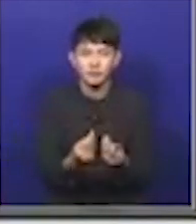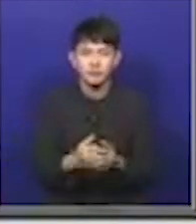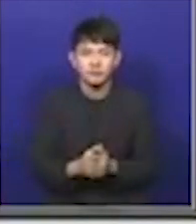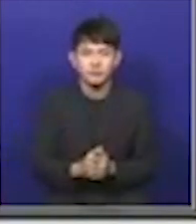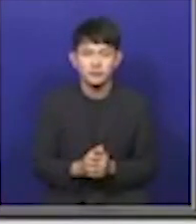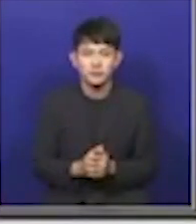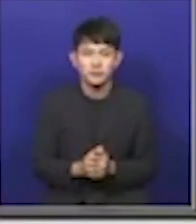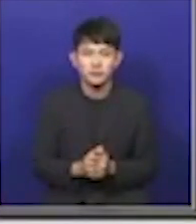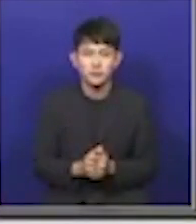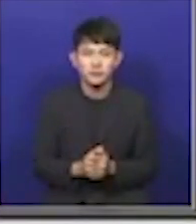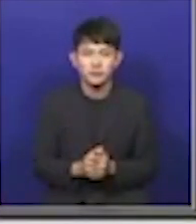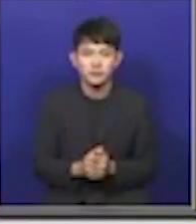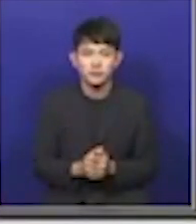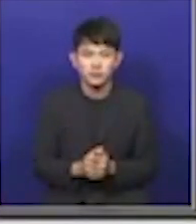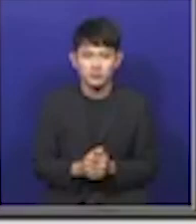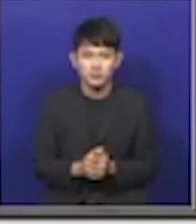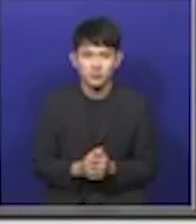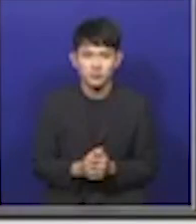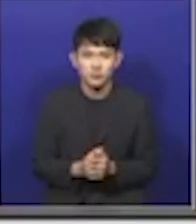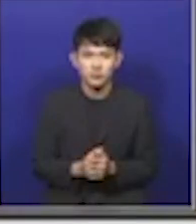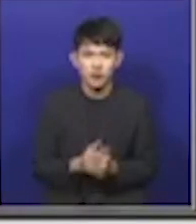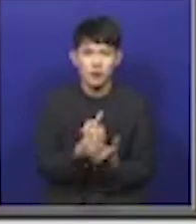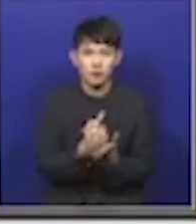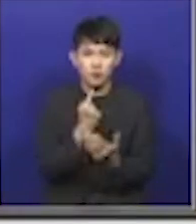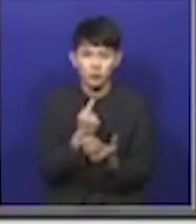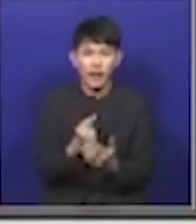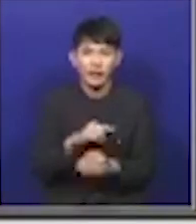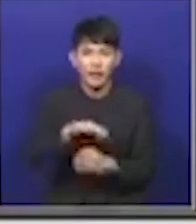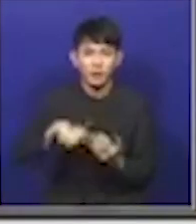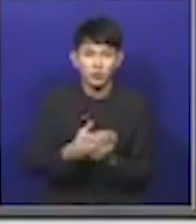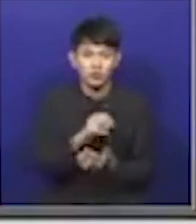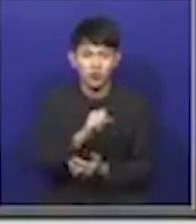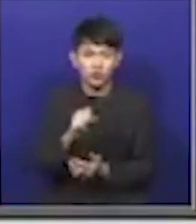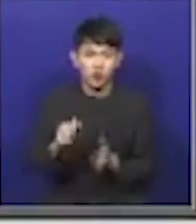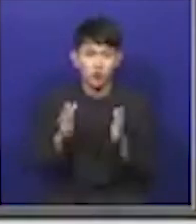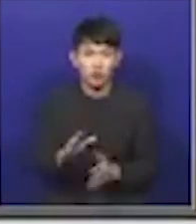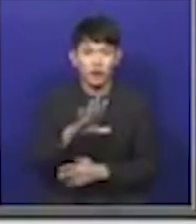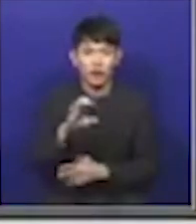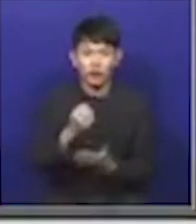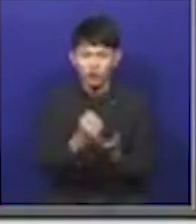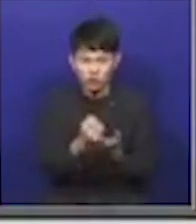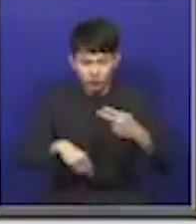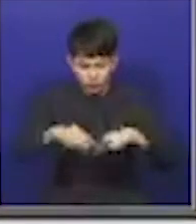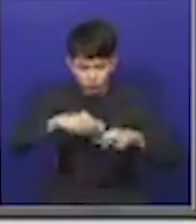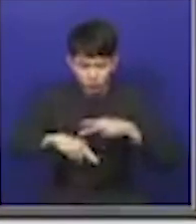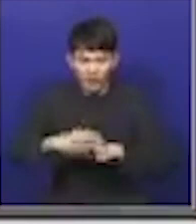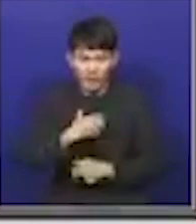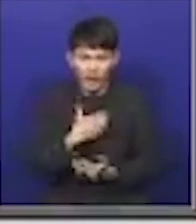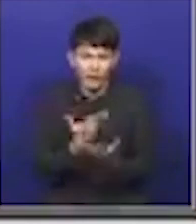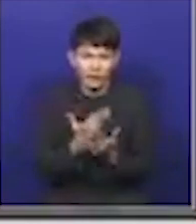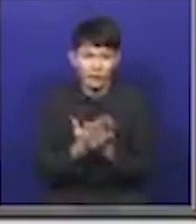พี่น้องผู้แทน500คนช่วยกันดูนะครับผมอยากให้เงินนี้เป็นประโยช